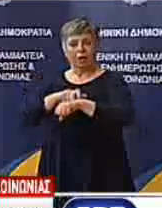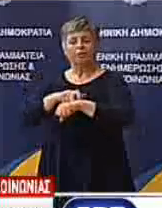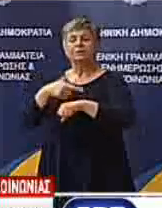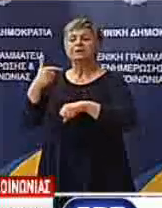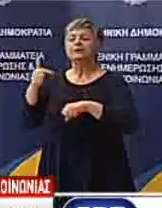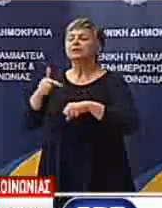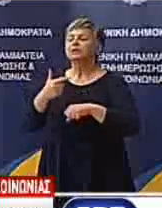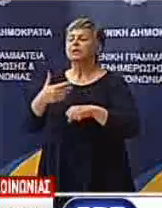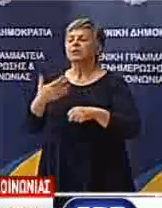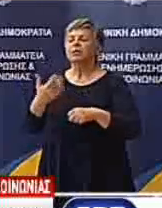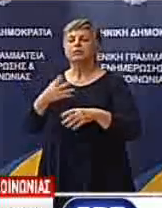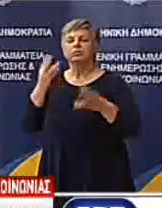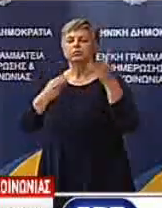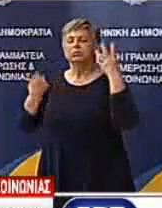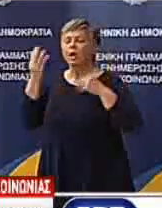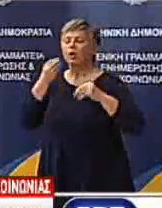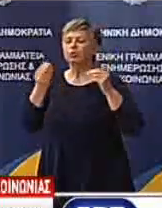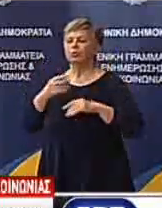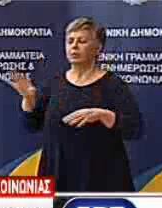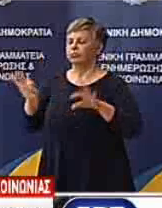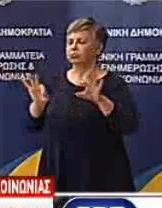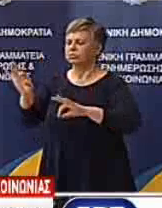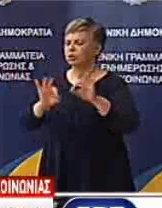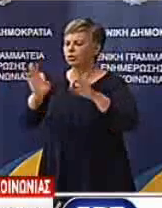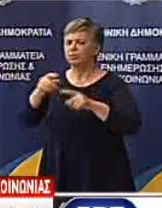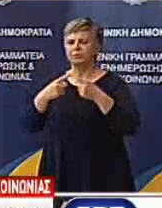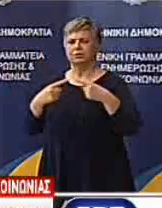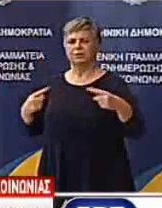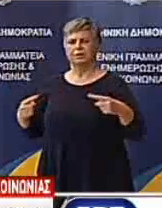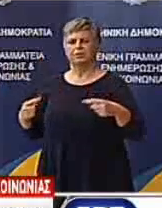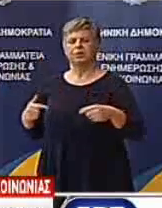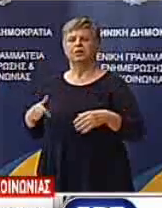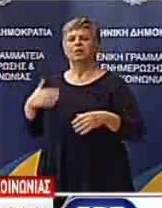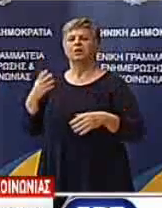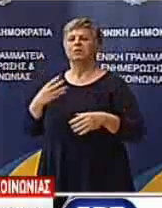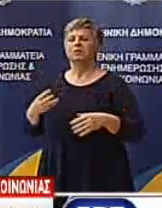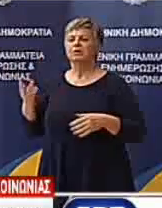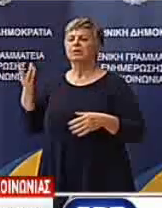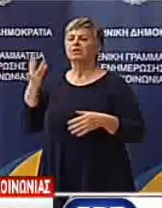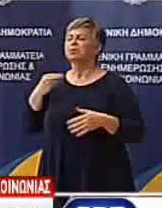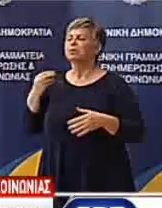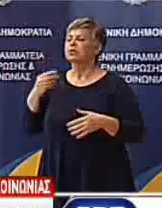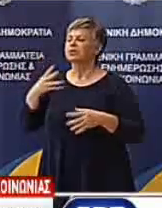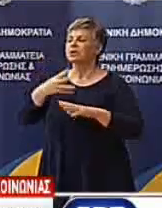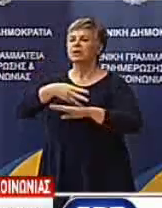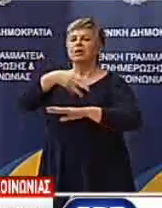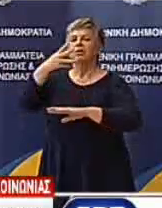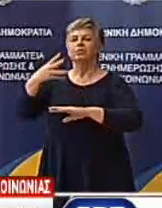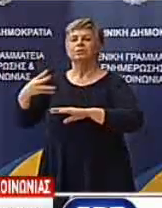και διορισμών και αν αληθεύουν τα δημοσιεύματα που είδαμε σήμερα ότι έχει διοριστεί ο σύντροφος εκπροσώπου τύπου του ΣΥΡΙΖΑ στο Υπουργείο